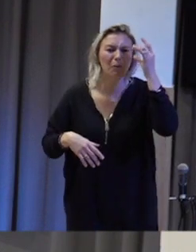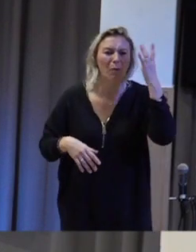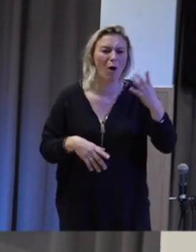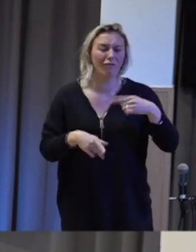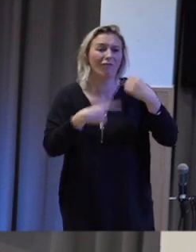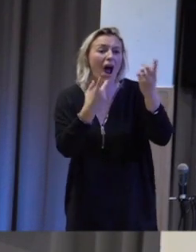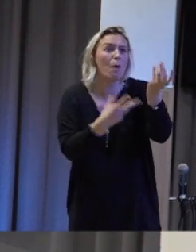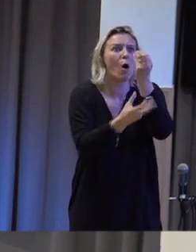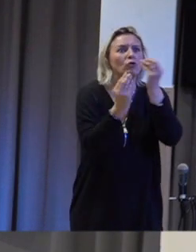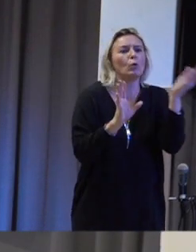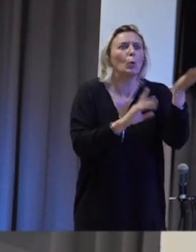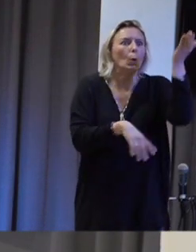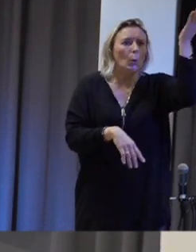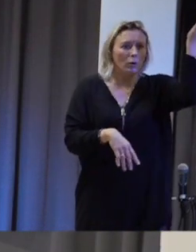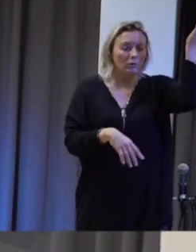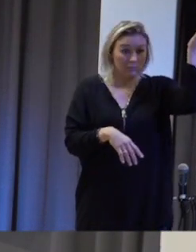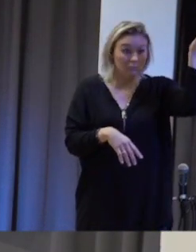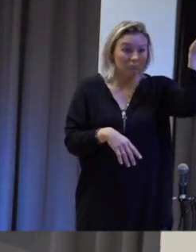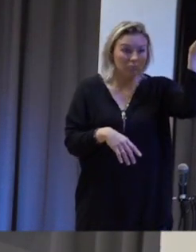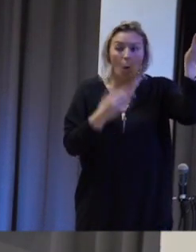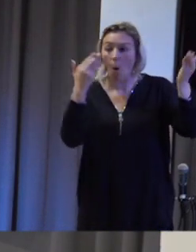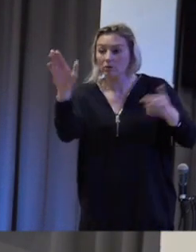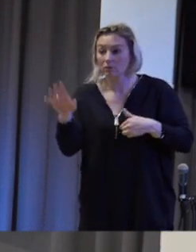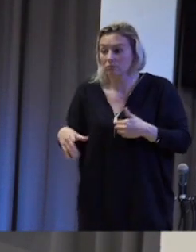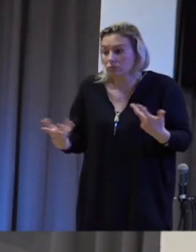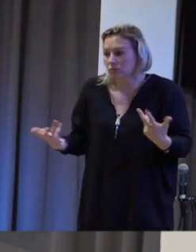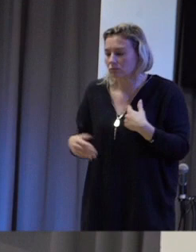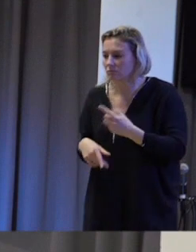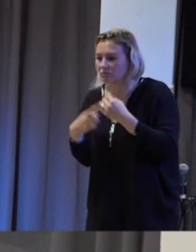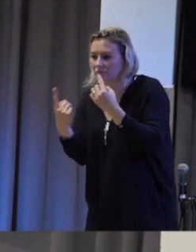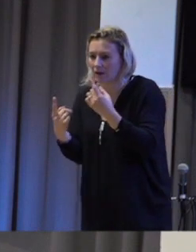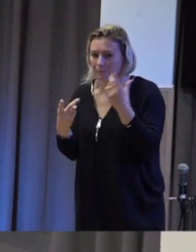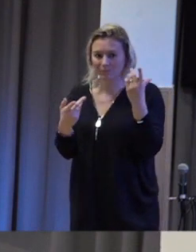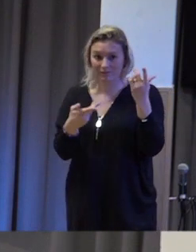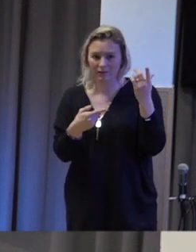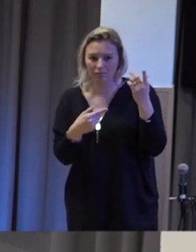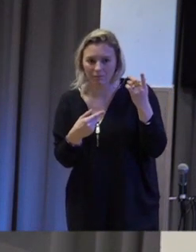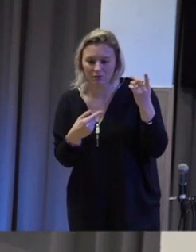d'extraordinaire, mais vous irez dans un autre endroit pour le redéposer.